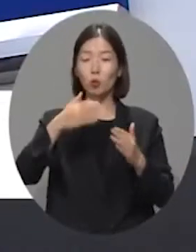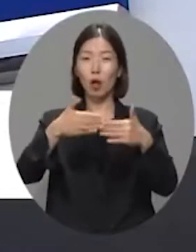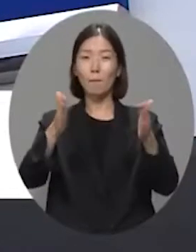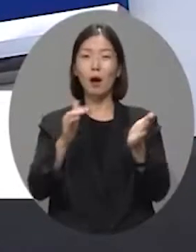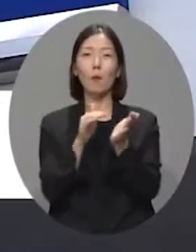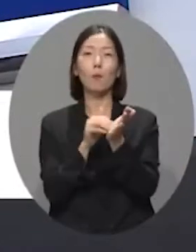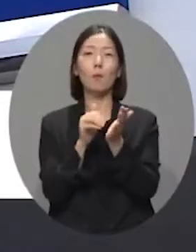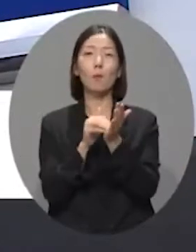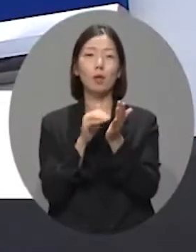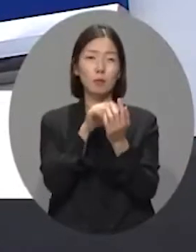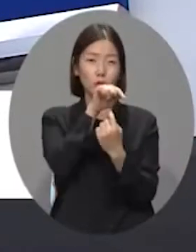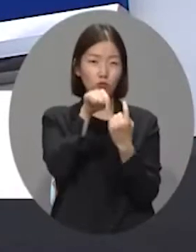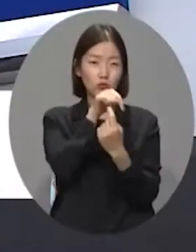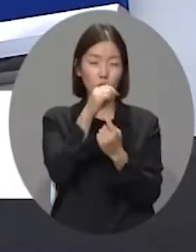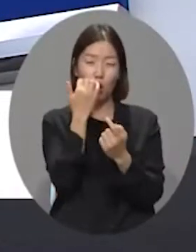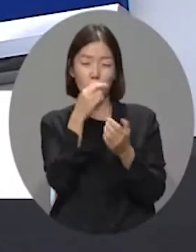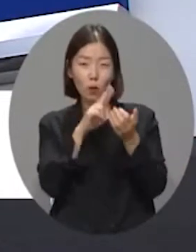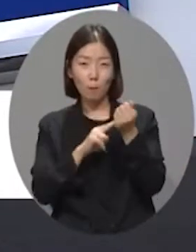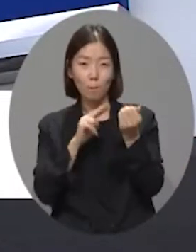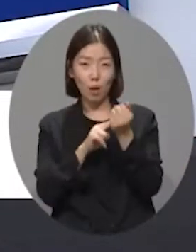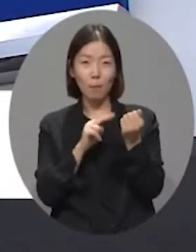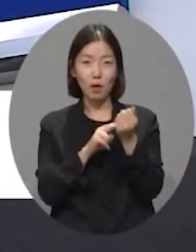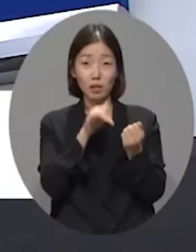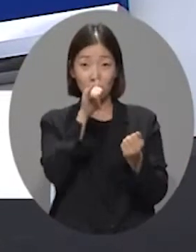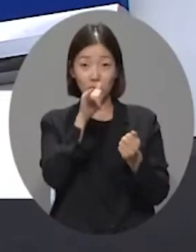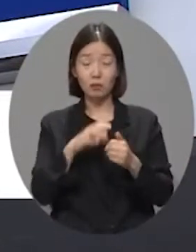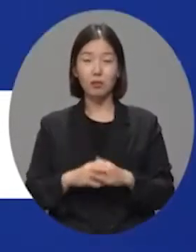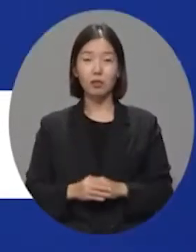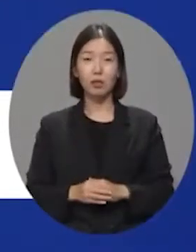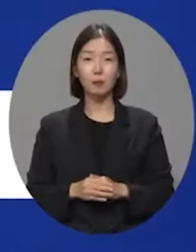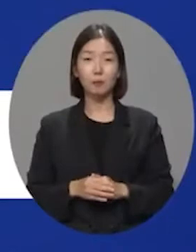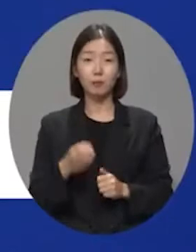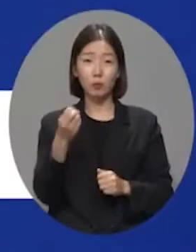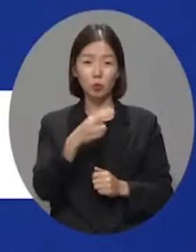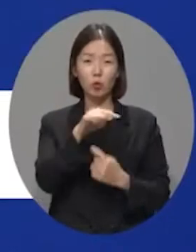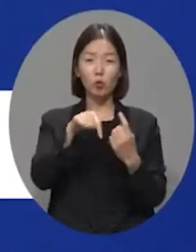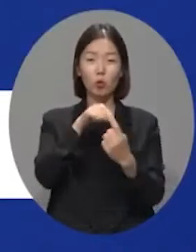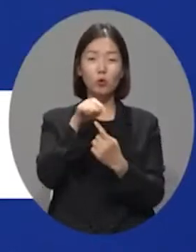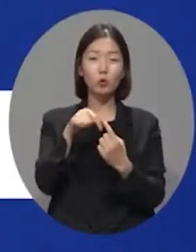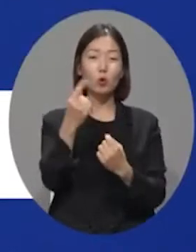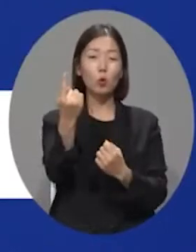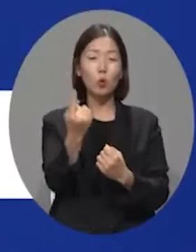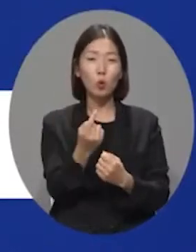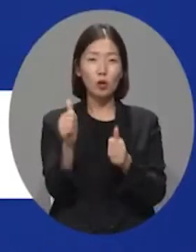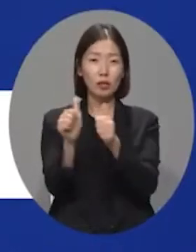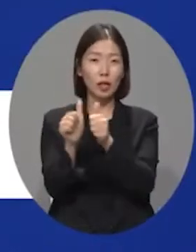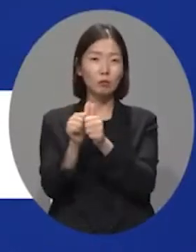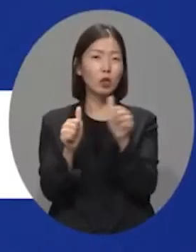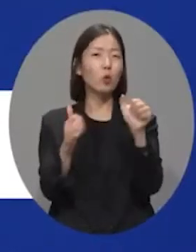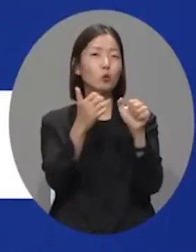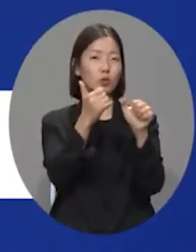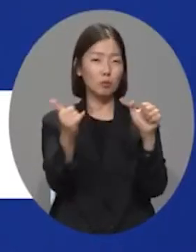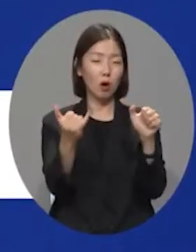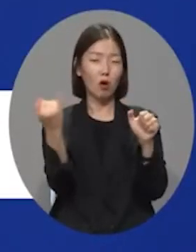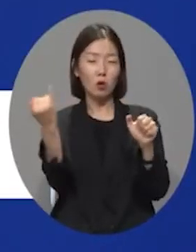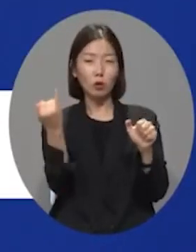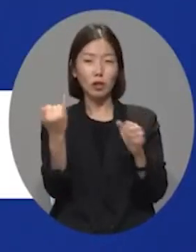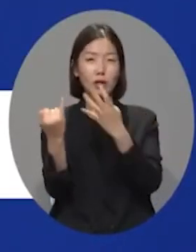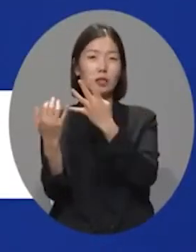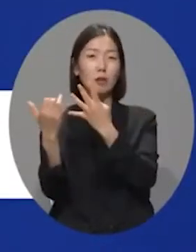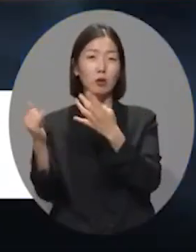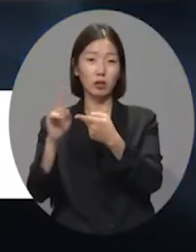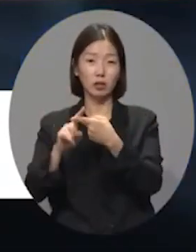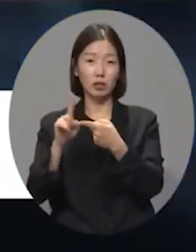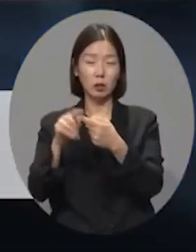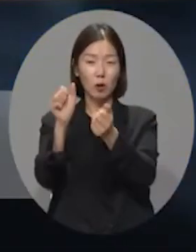몰래 운영하며 성매매를 알선한 혐의를 받고 있습니다 또한 영업장을 찾아온 남성 50여명과 적대 부 4명에 대해서도